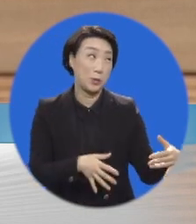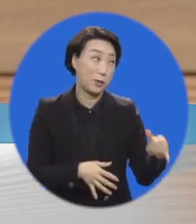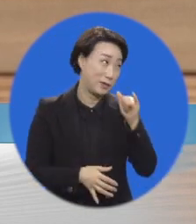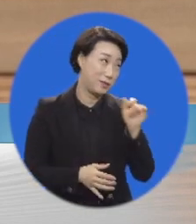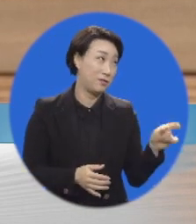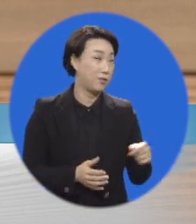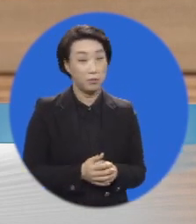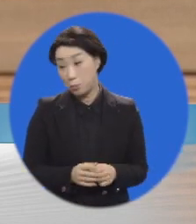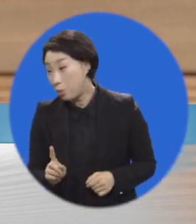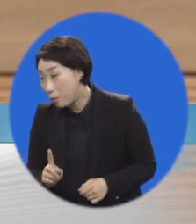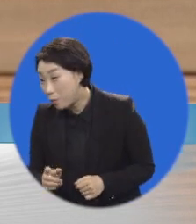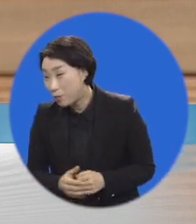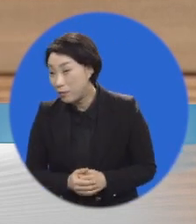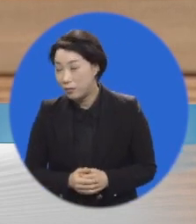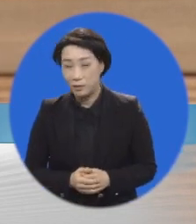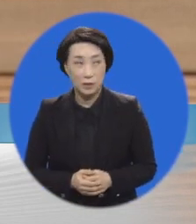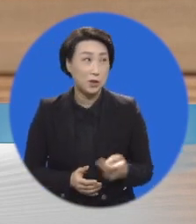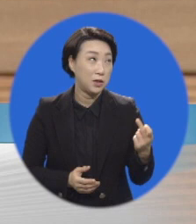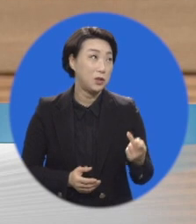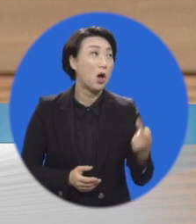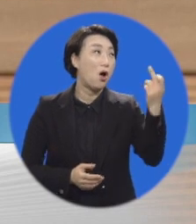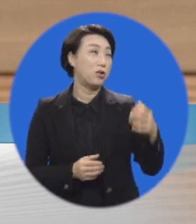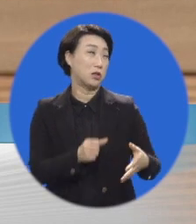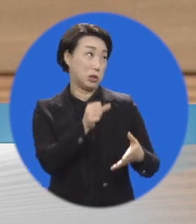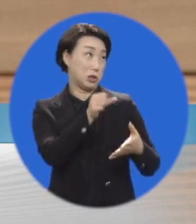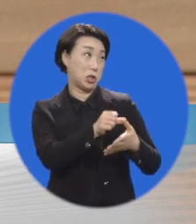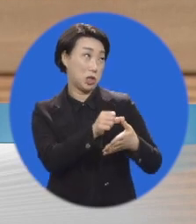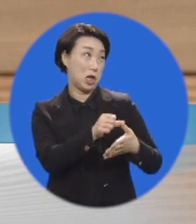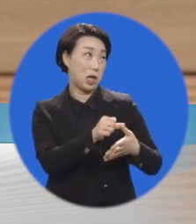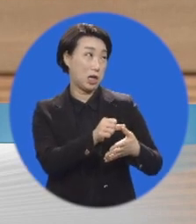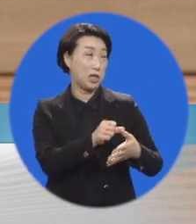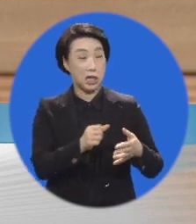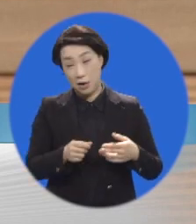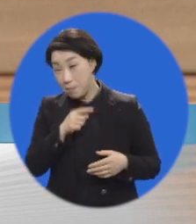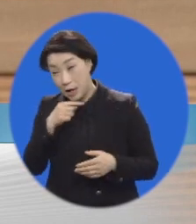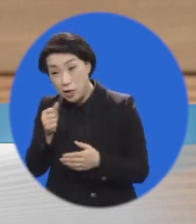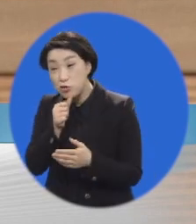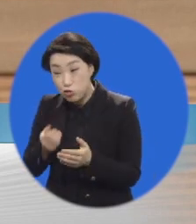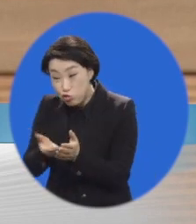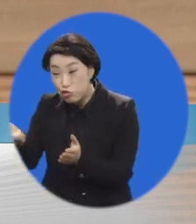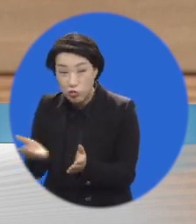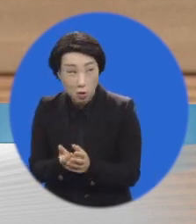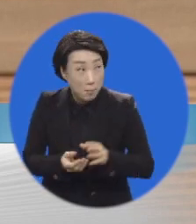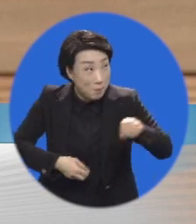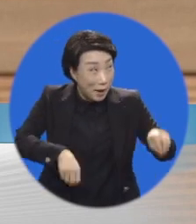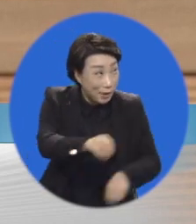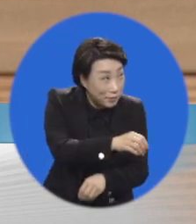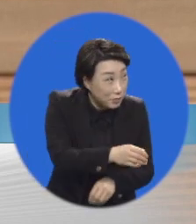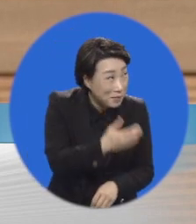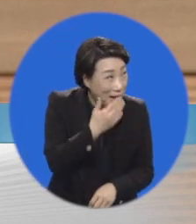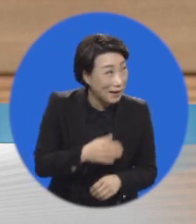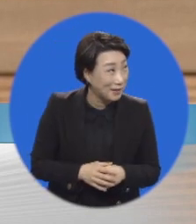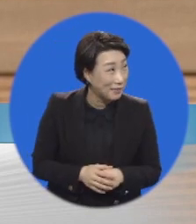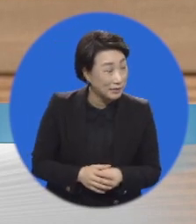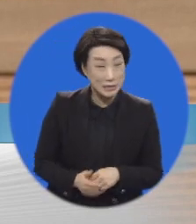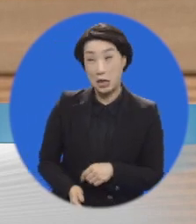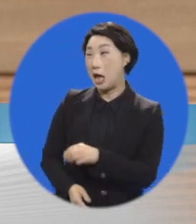보여. 형 장자 팥죽 구고 받고 야 까짓거 그래라